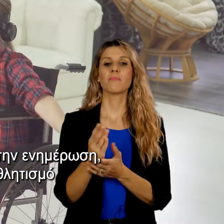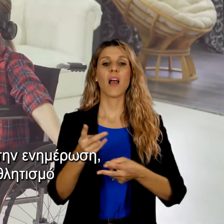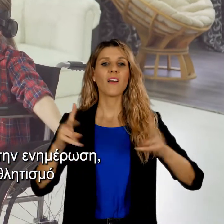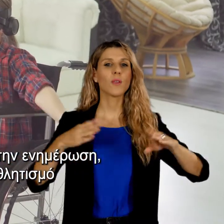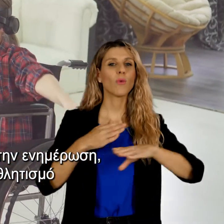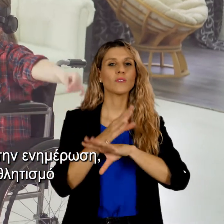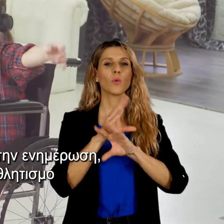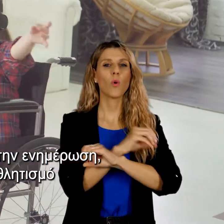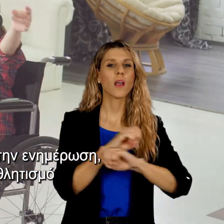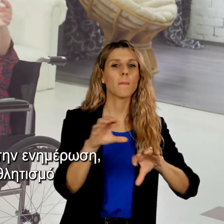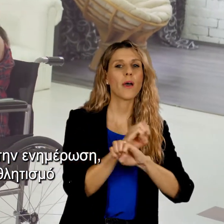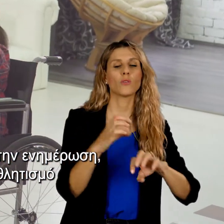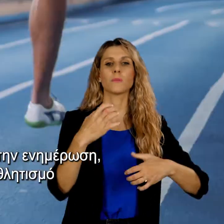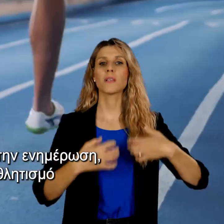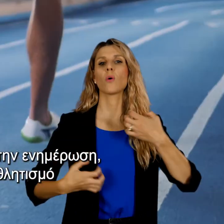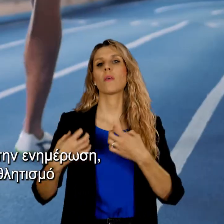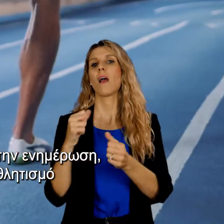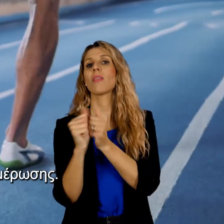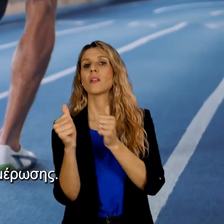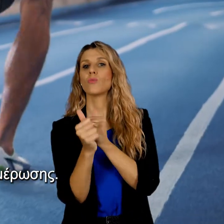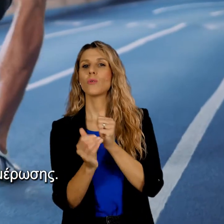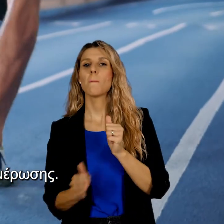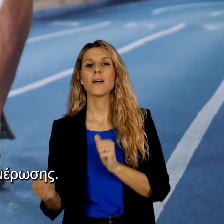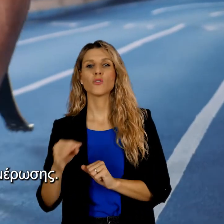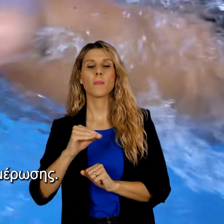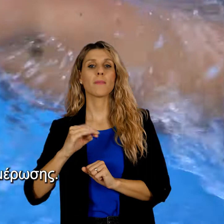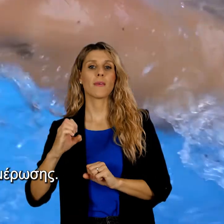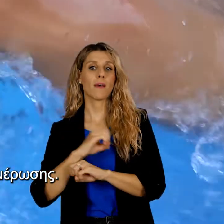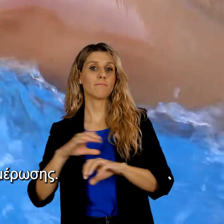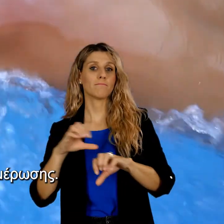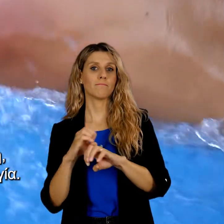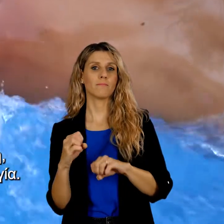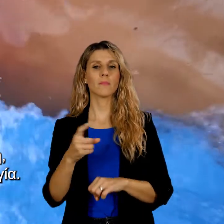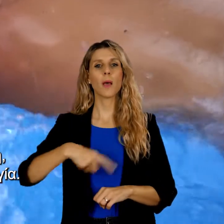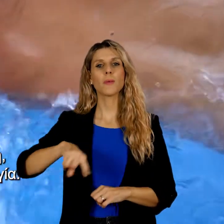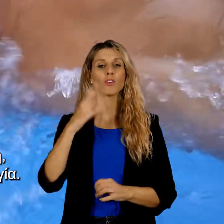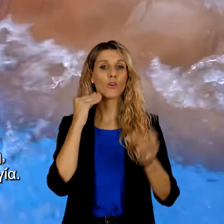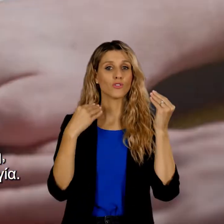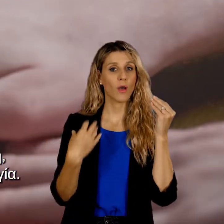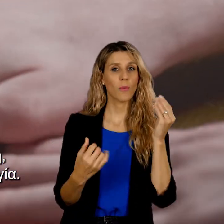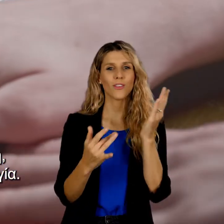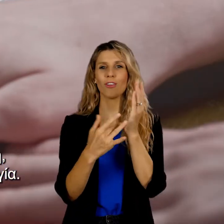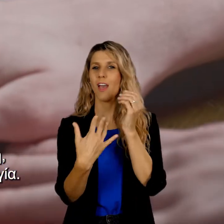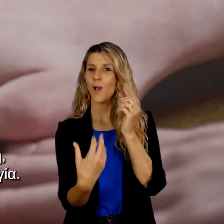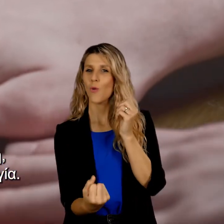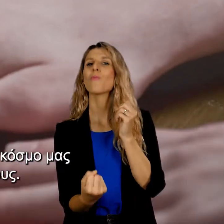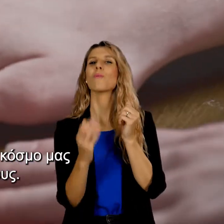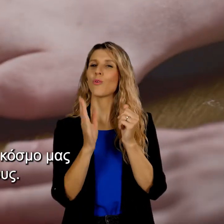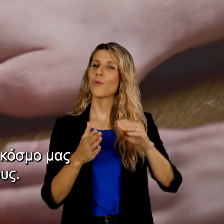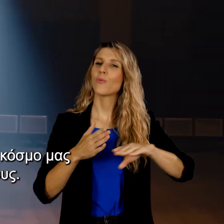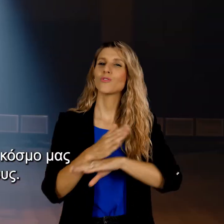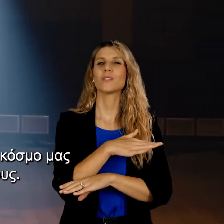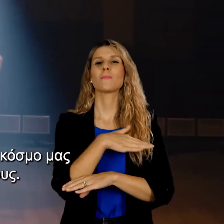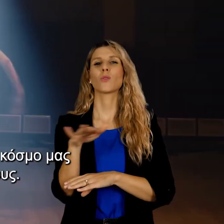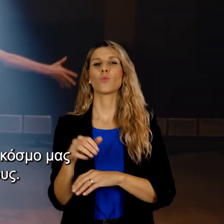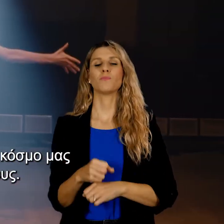πρόσβαση στην ενημέρωση, στην ψυχαγωγία, στον αθλητισμό από τα μέσα μαζικής ενημέρωσης. Έχουμε τη γνώση. Έχουμε την τεχνολογία. Μπορούμε